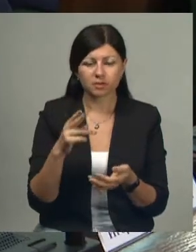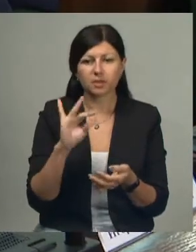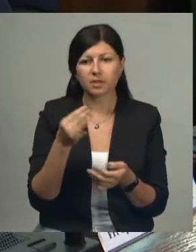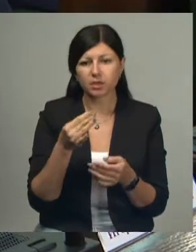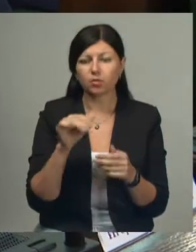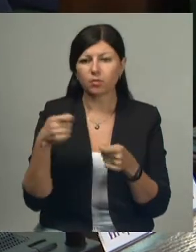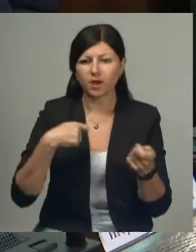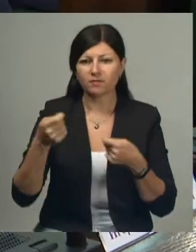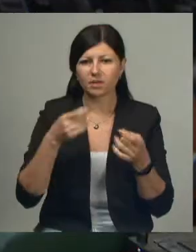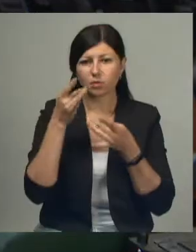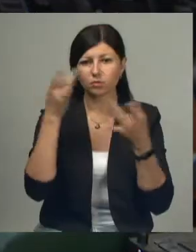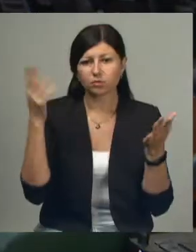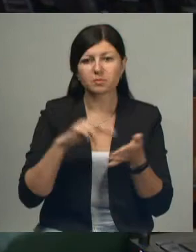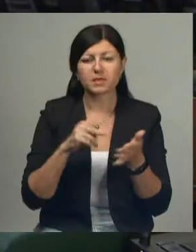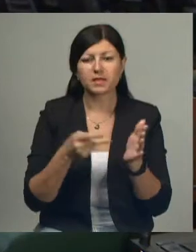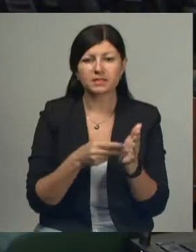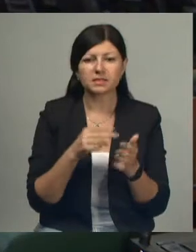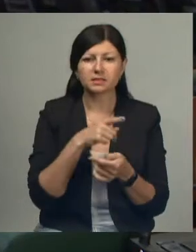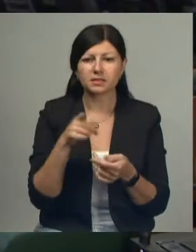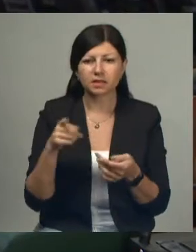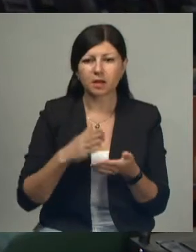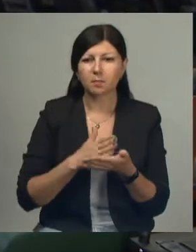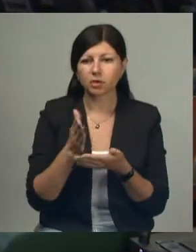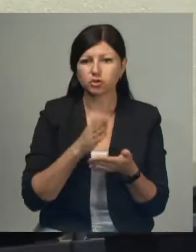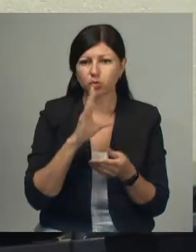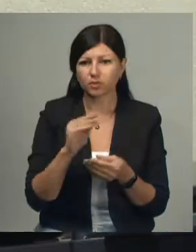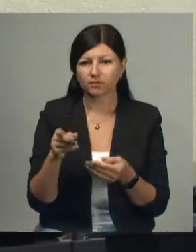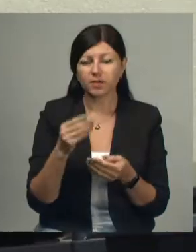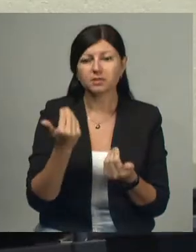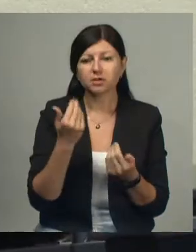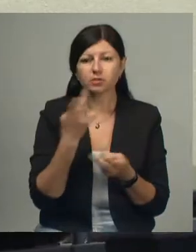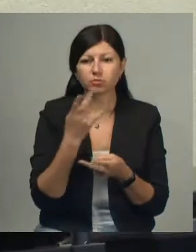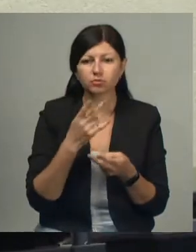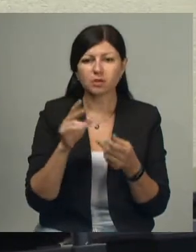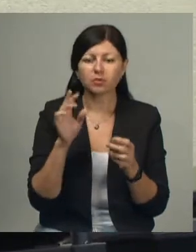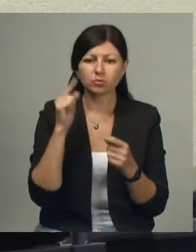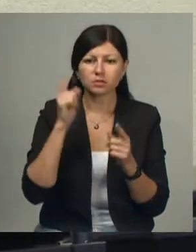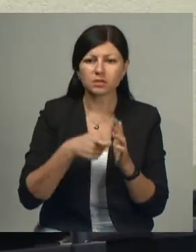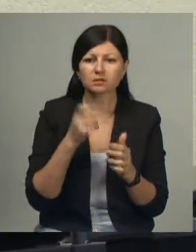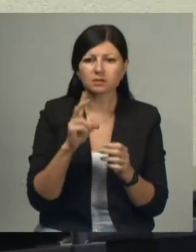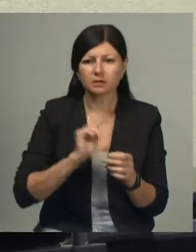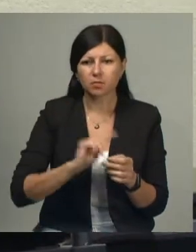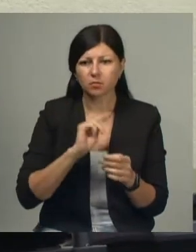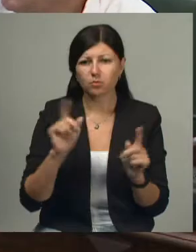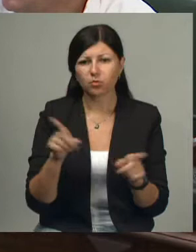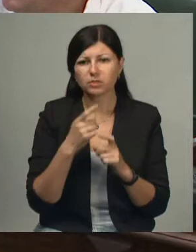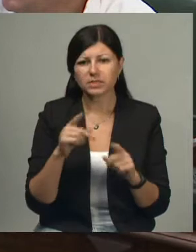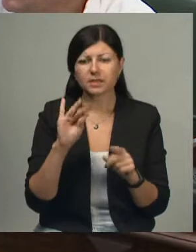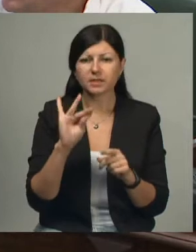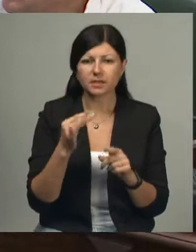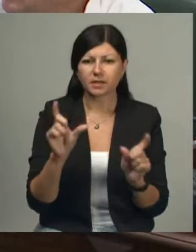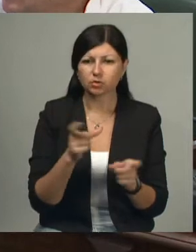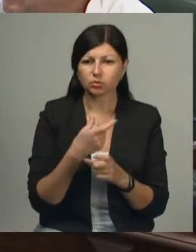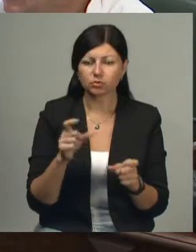культуры. Планируется несколько маршрутов. Сейчас важно определить логистику движения, работу музеев и экскурсий. Все